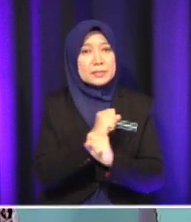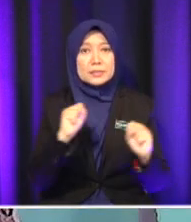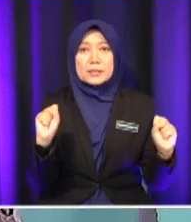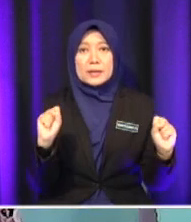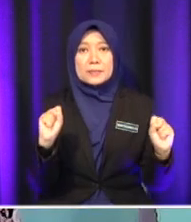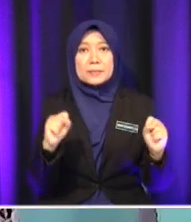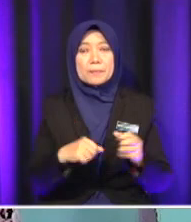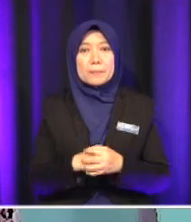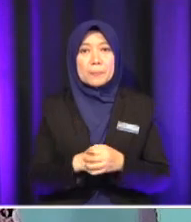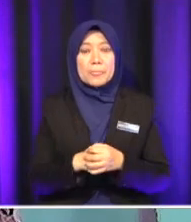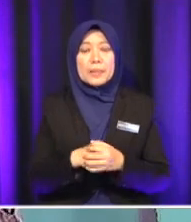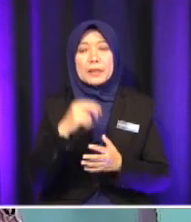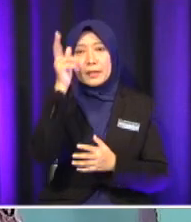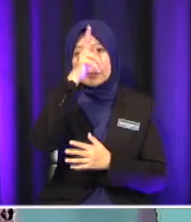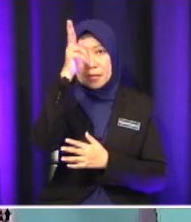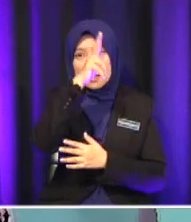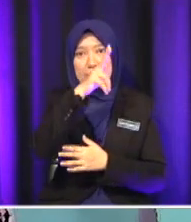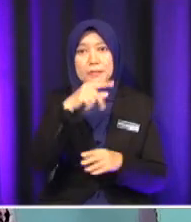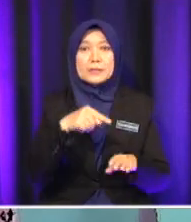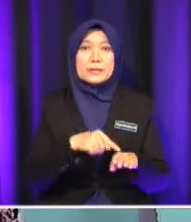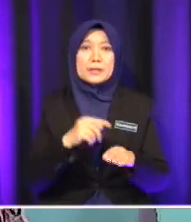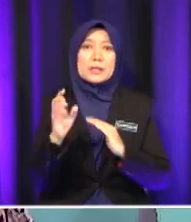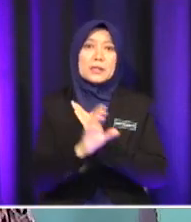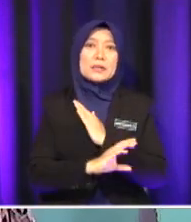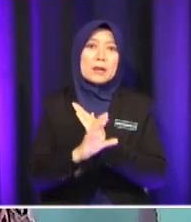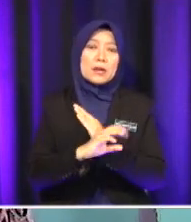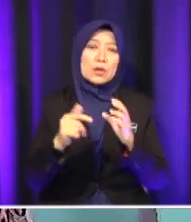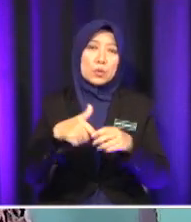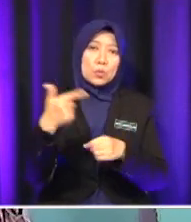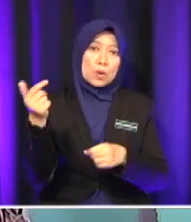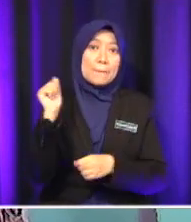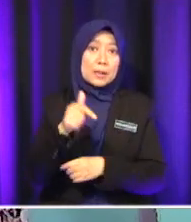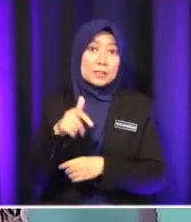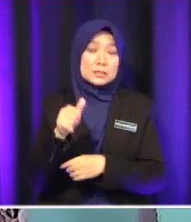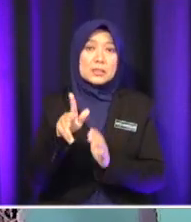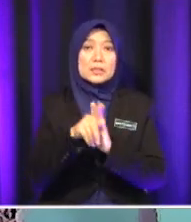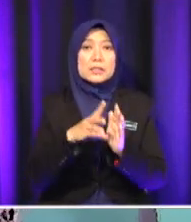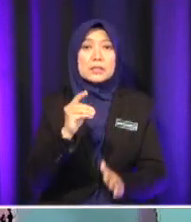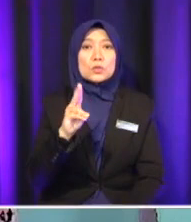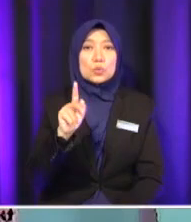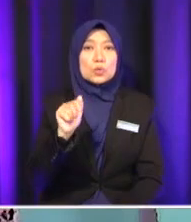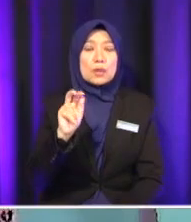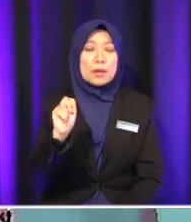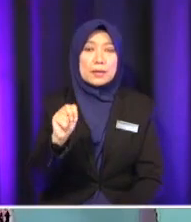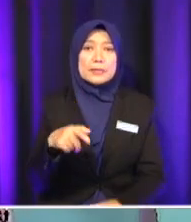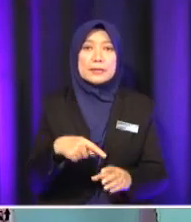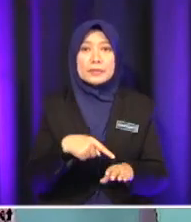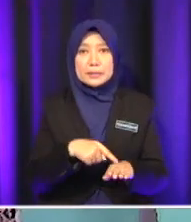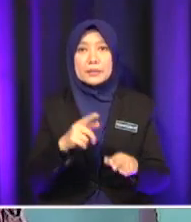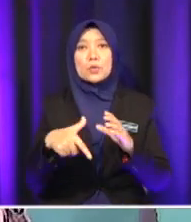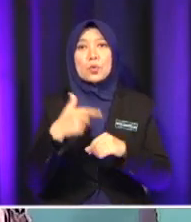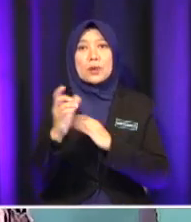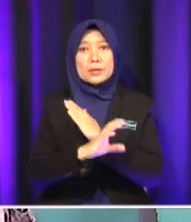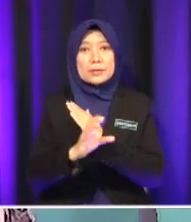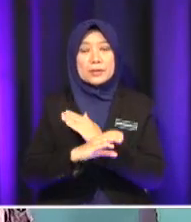oleh kerajaan di negara asing contohnya pembelanjaan kedutaan negara kita di luar negara Oke